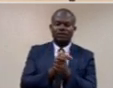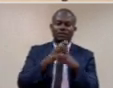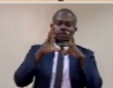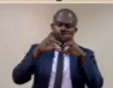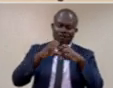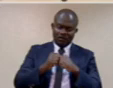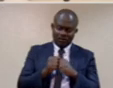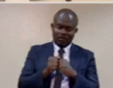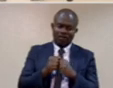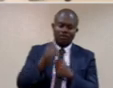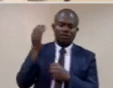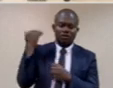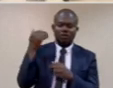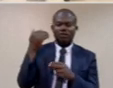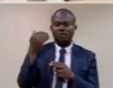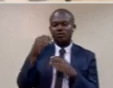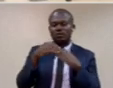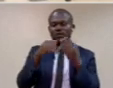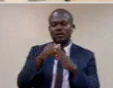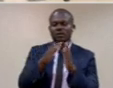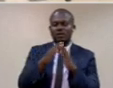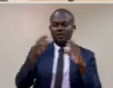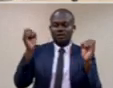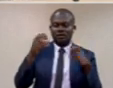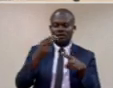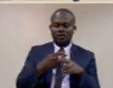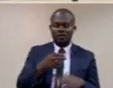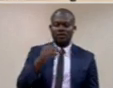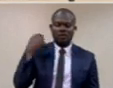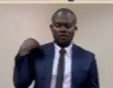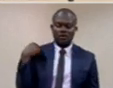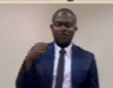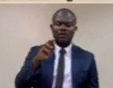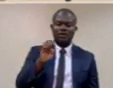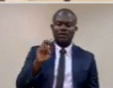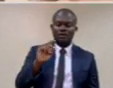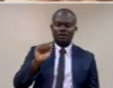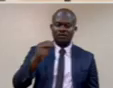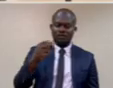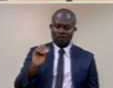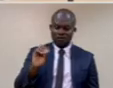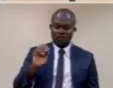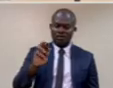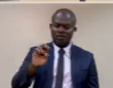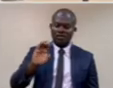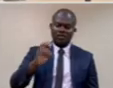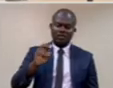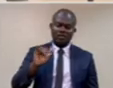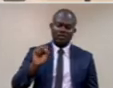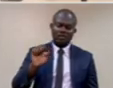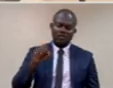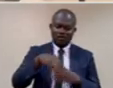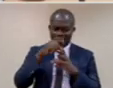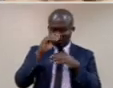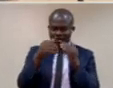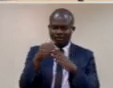yarasenywe isenywa n'uwari umuyobozi w'umujyi wa Kigali witwaga Colonel Renzaho Tarcisse yazanye n'interahamwe